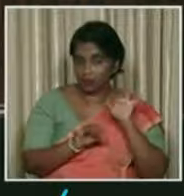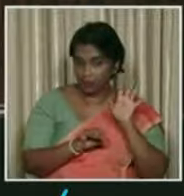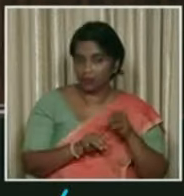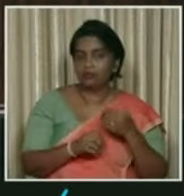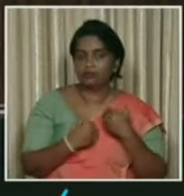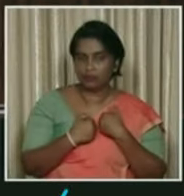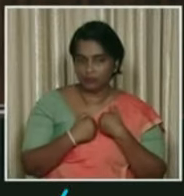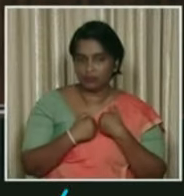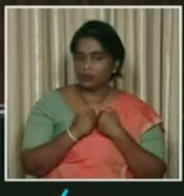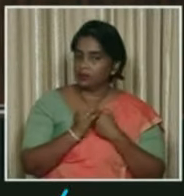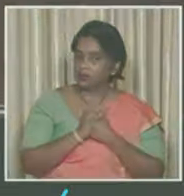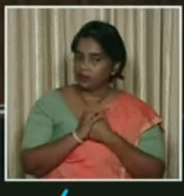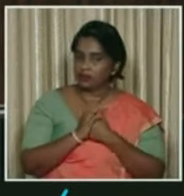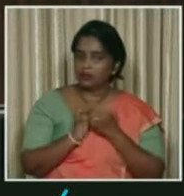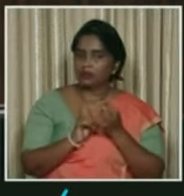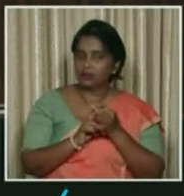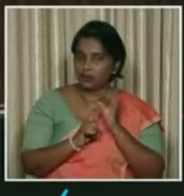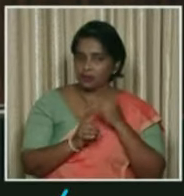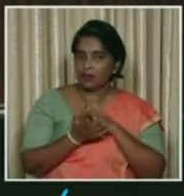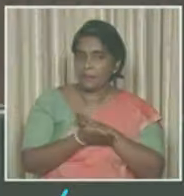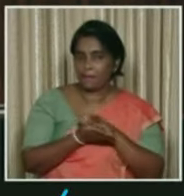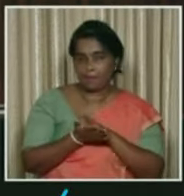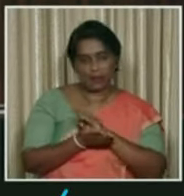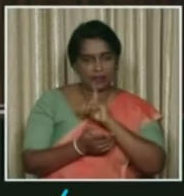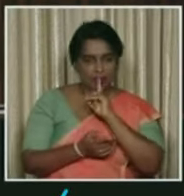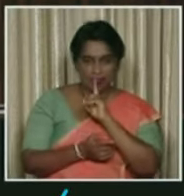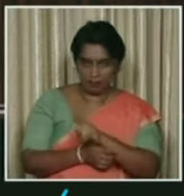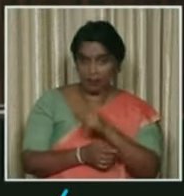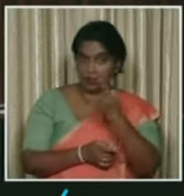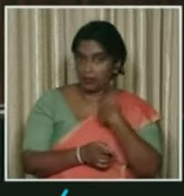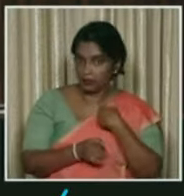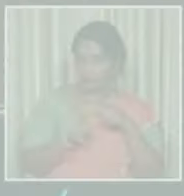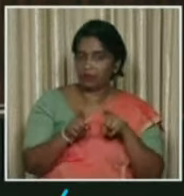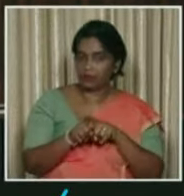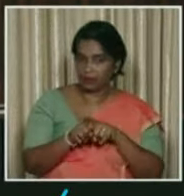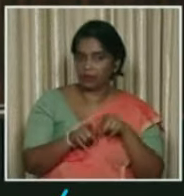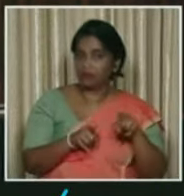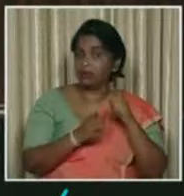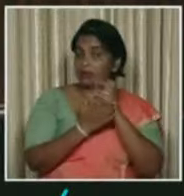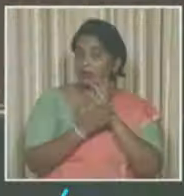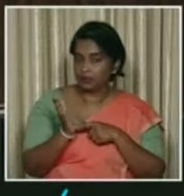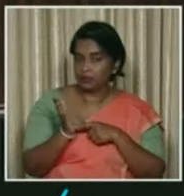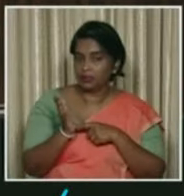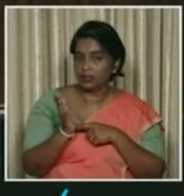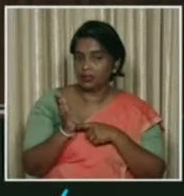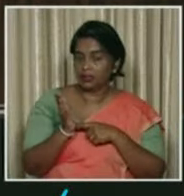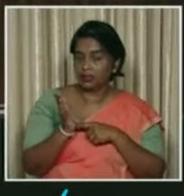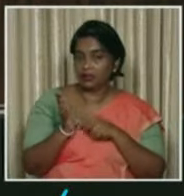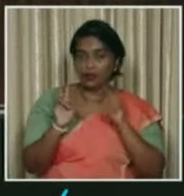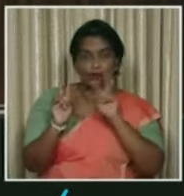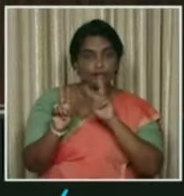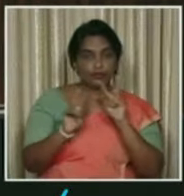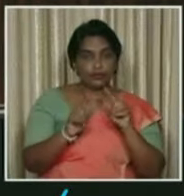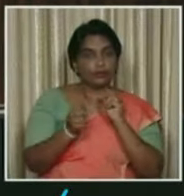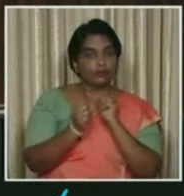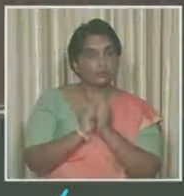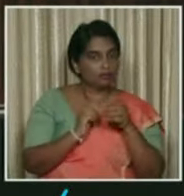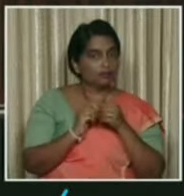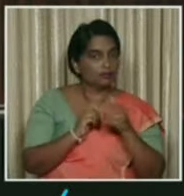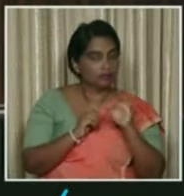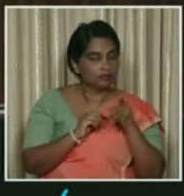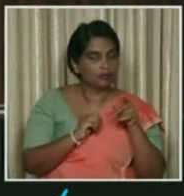මම ගරු ජනාධිපතිතුමාට පැහැදිලි කළ යවන්නම් ඔබතුමා කිව්වා වගේ නමුත් මේකේ විවස්ථාවේ තියෙන 22 වෙනි සංශෝධනයේදී